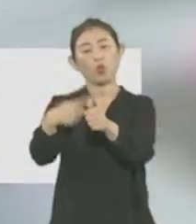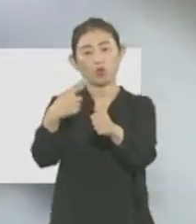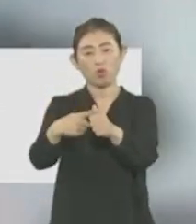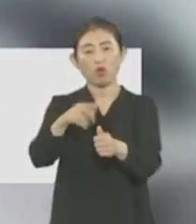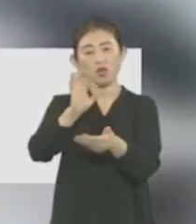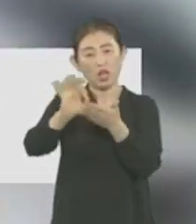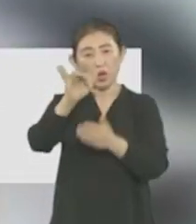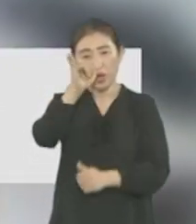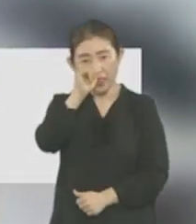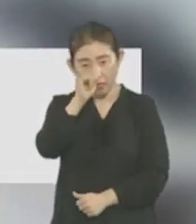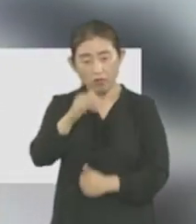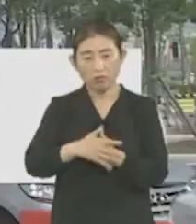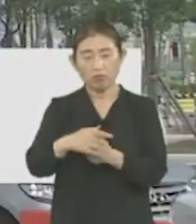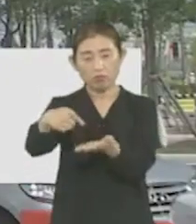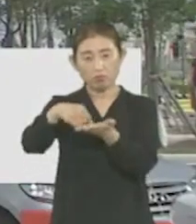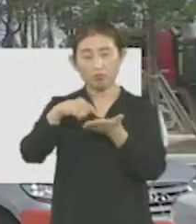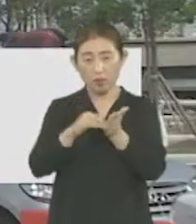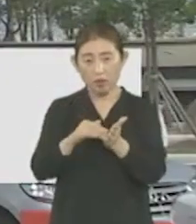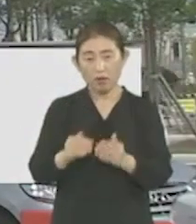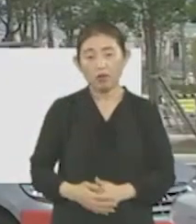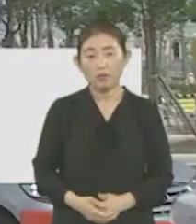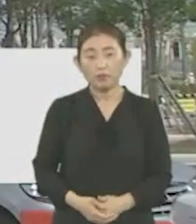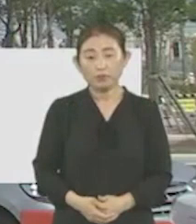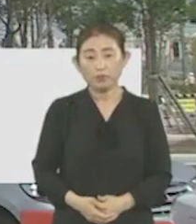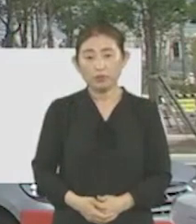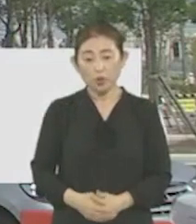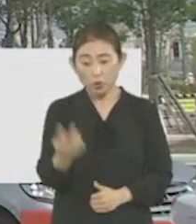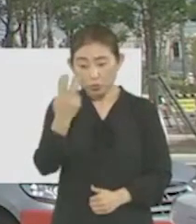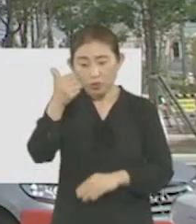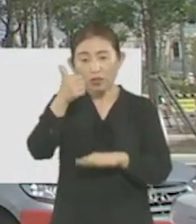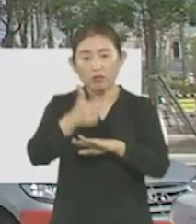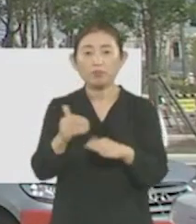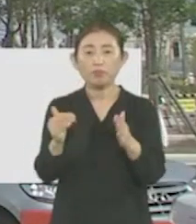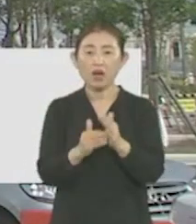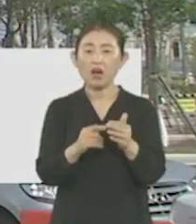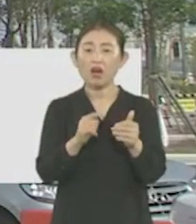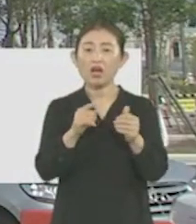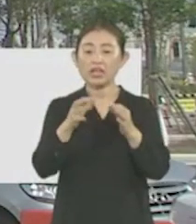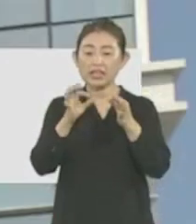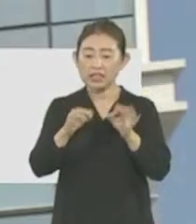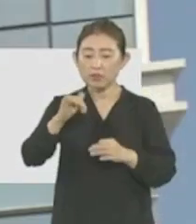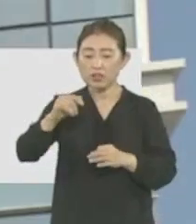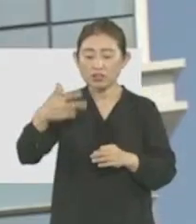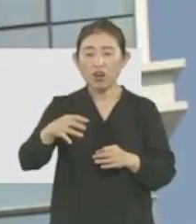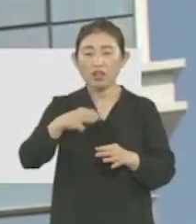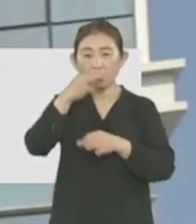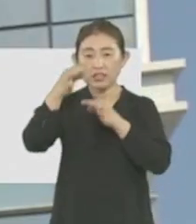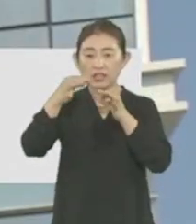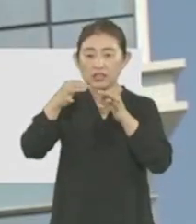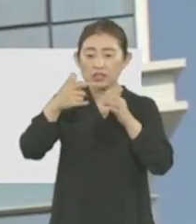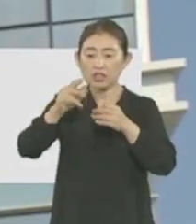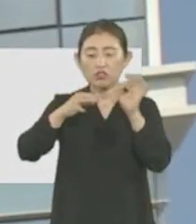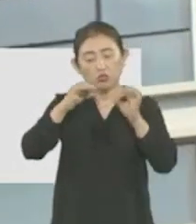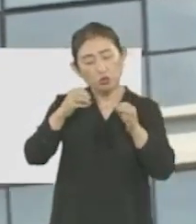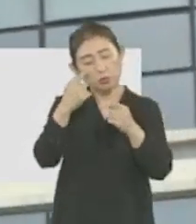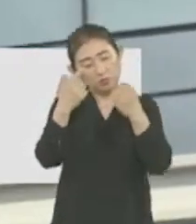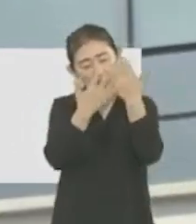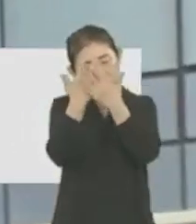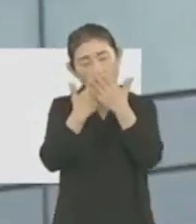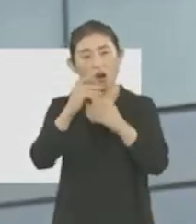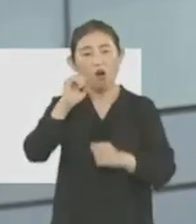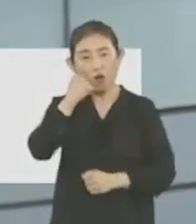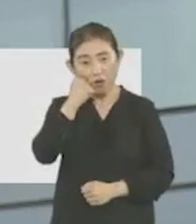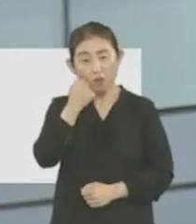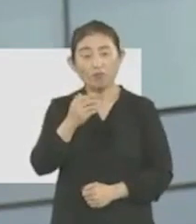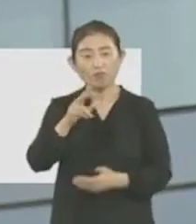신고가 감사 당국에 들어왔습니다 교육청은 조사 결과 김일성 장군님 관련 발언은 구체성이 떨어져 문제삼기